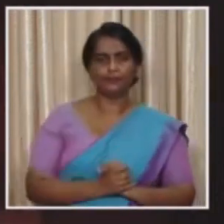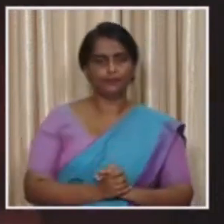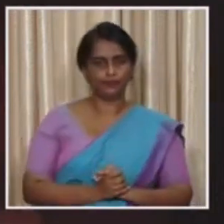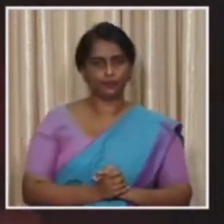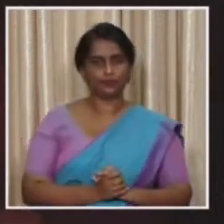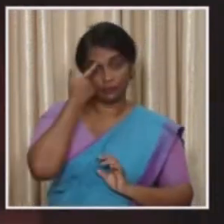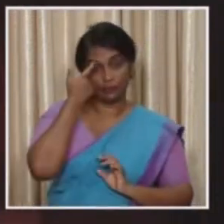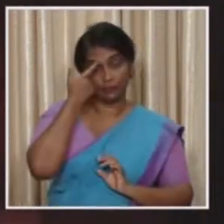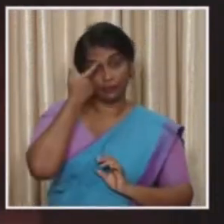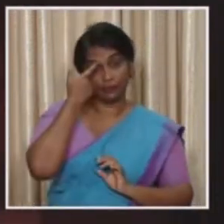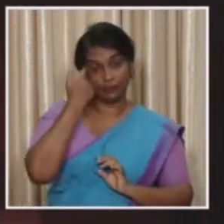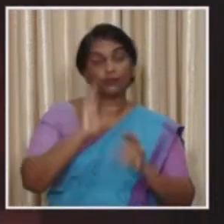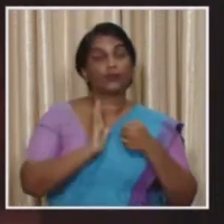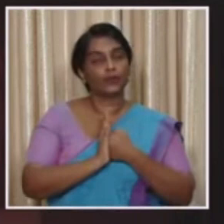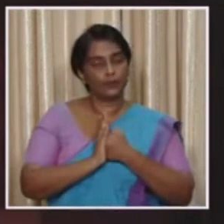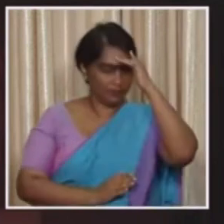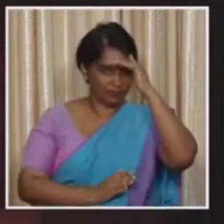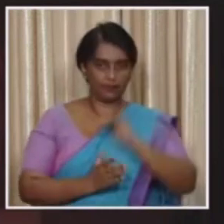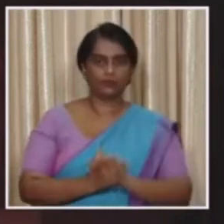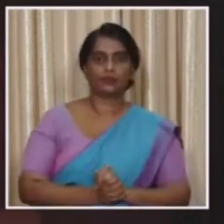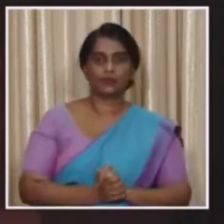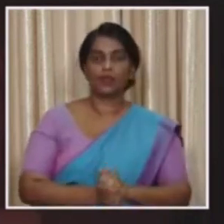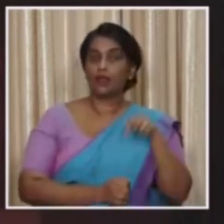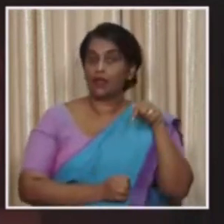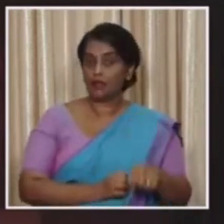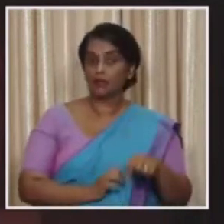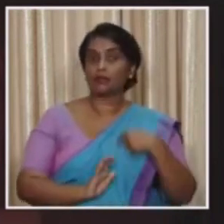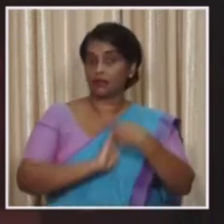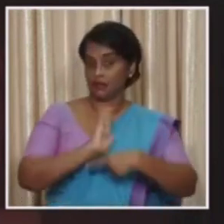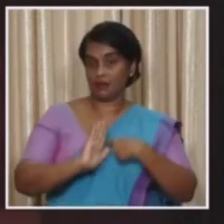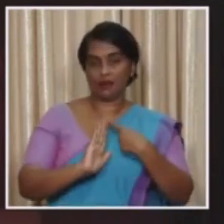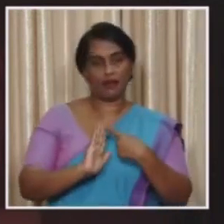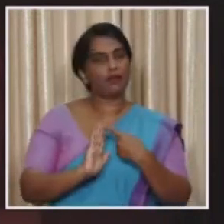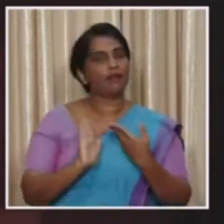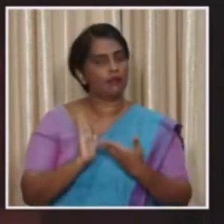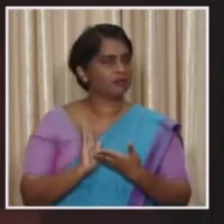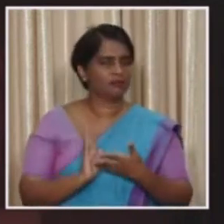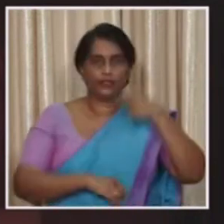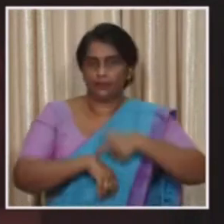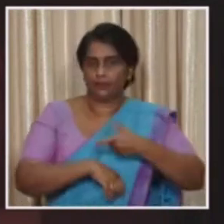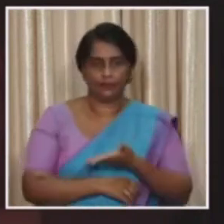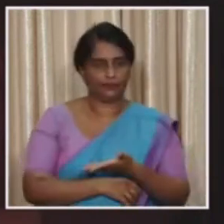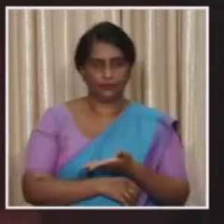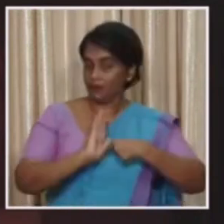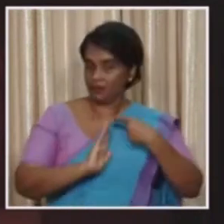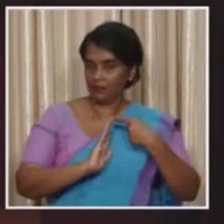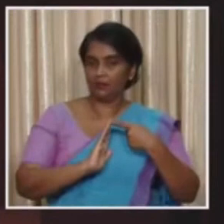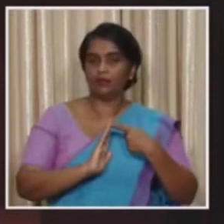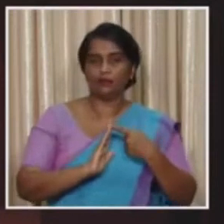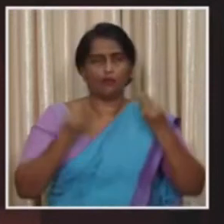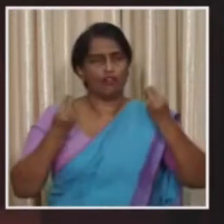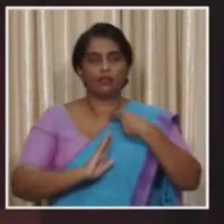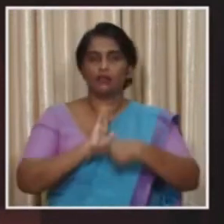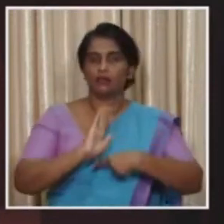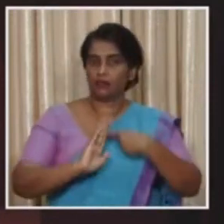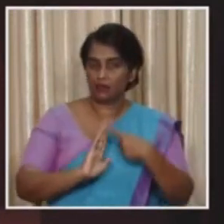කරුණාකරලා එක්කෙනෙක් කතා කරන්න. ගරු කතානායකතුමනි, අද අපේ රටේ තිබෙන්නේ අසාමාන්‍ය තත්ත්වයක්. අපේ රටේ බංකොලොත්